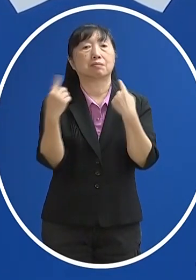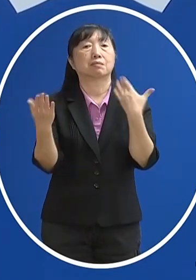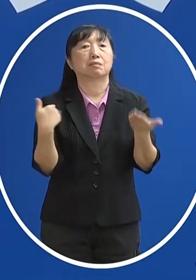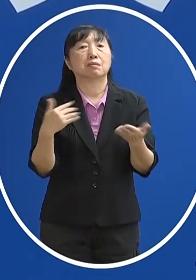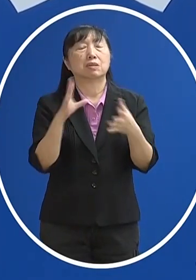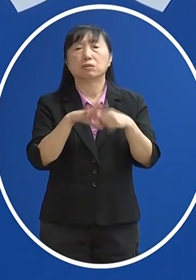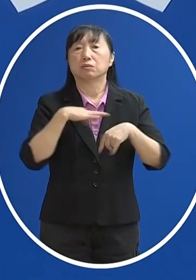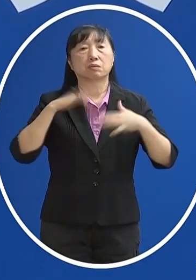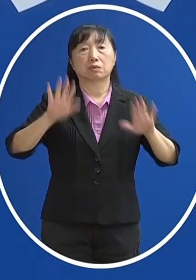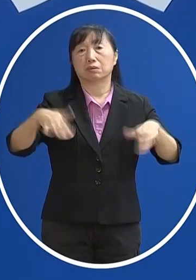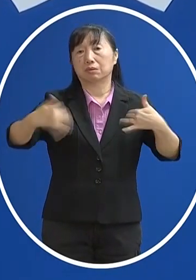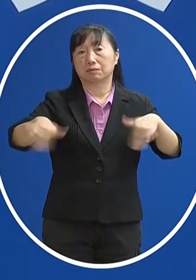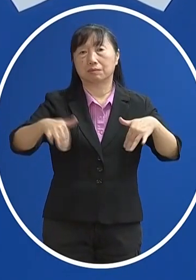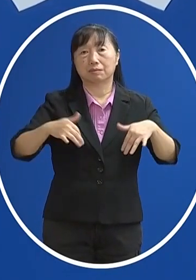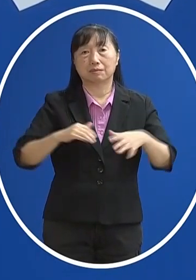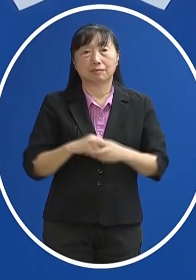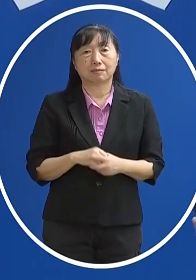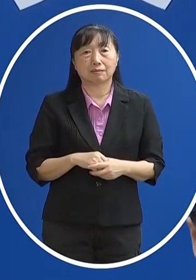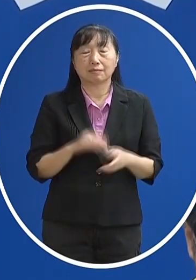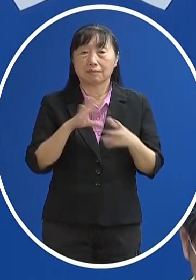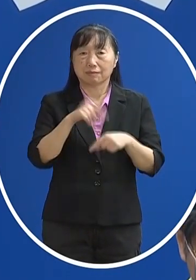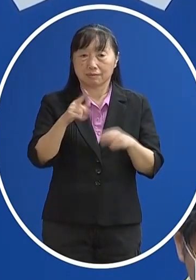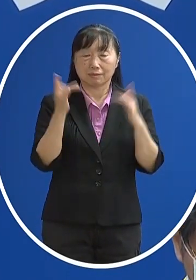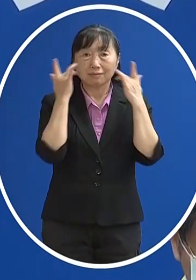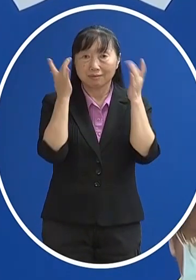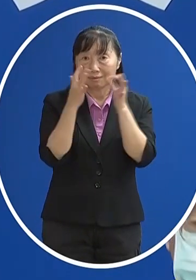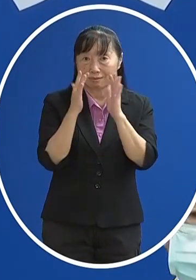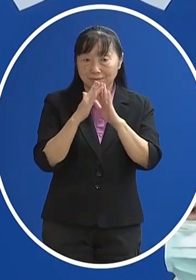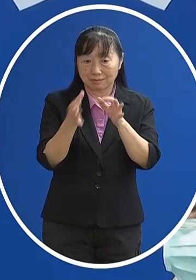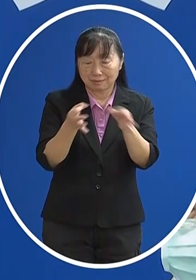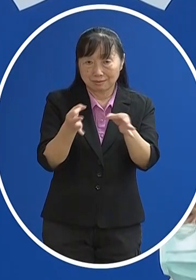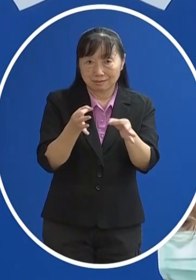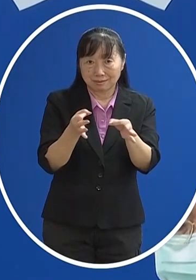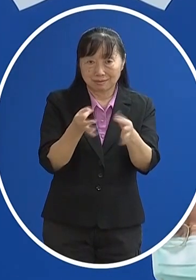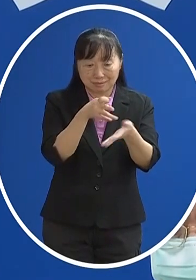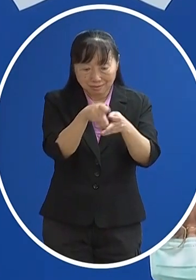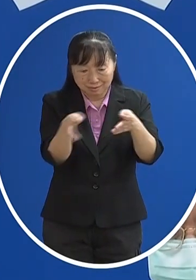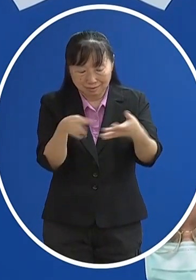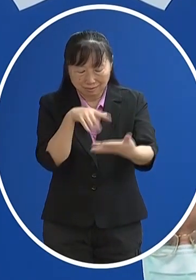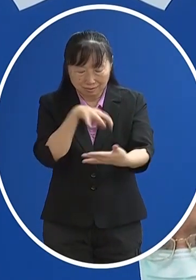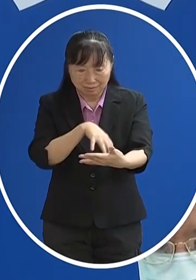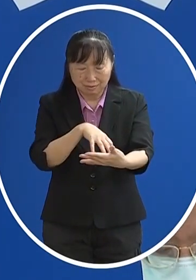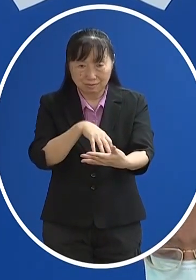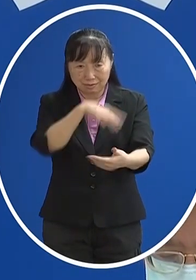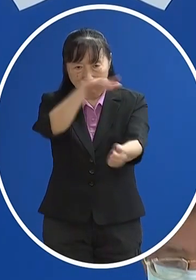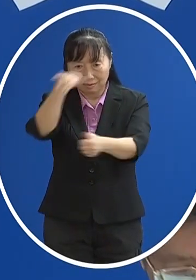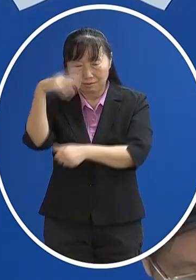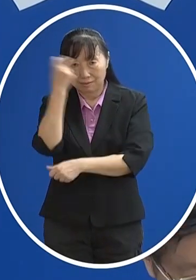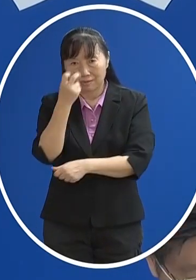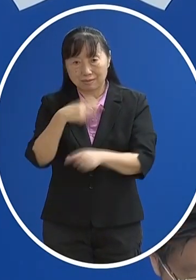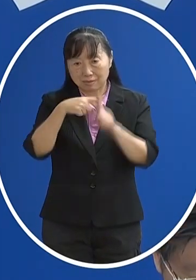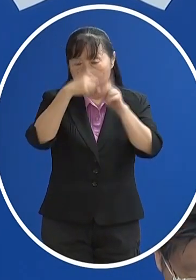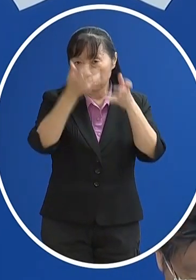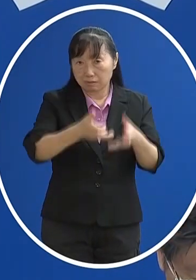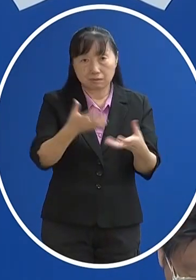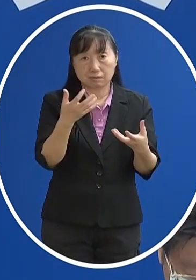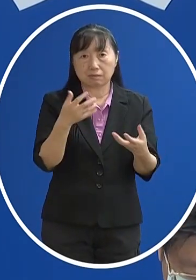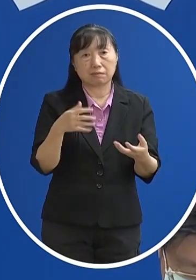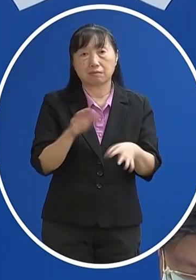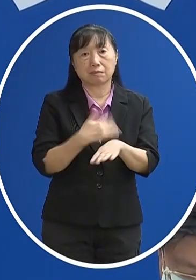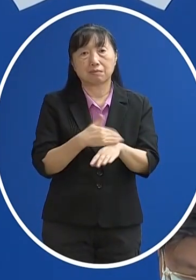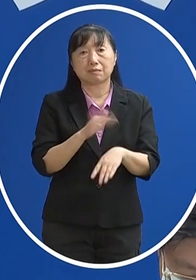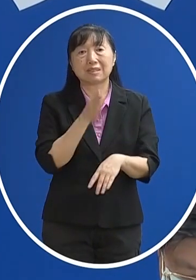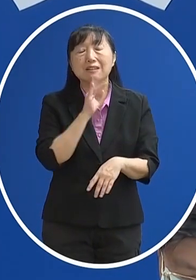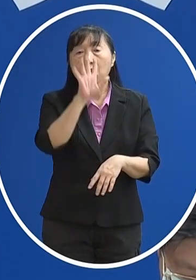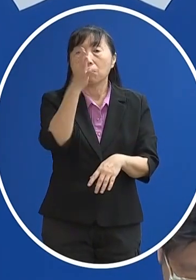推测说会从这个市场的普筛里面来做筛检的，应该都不至于会有重症，只是说他们有多少是属于